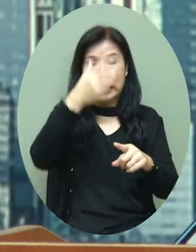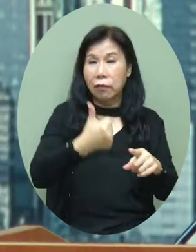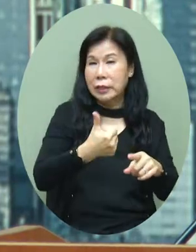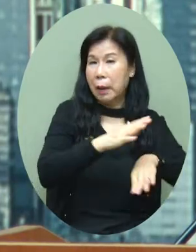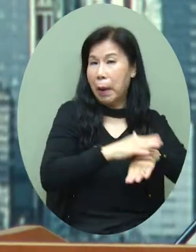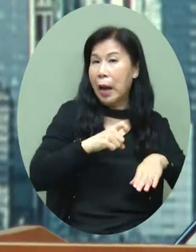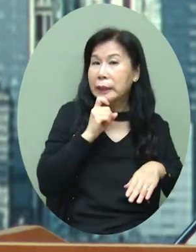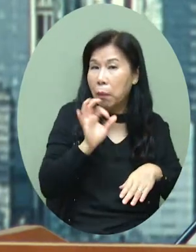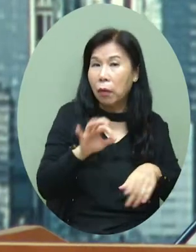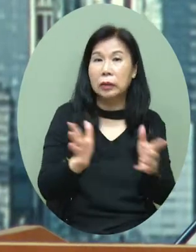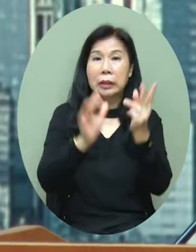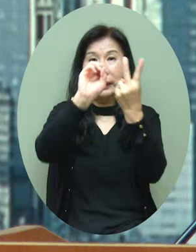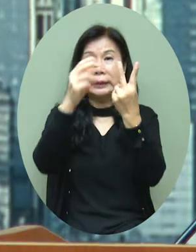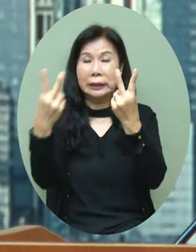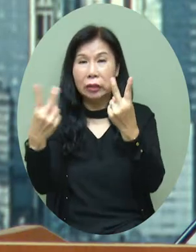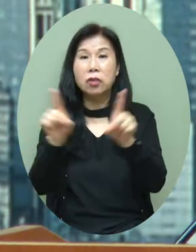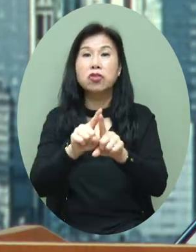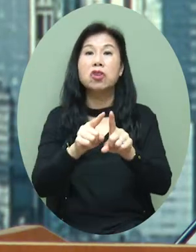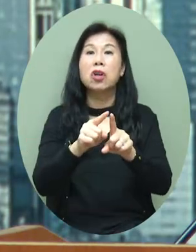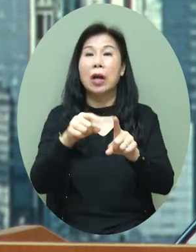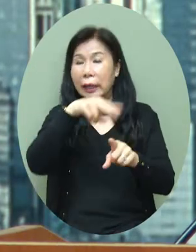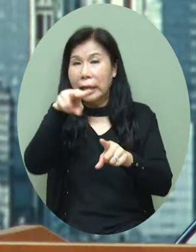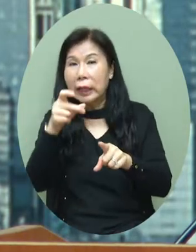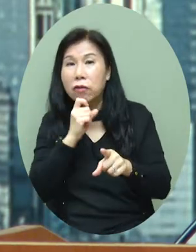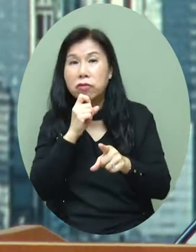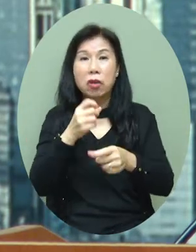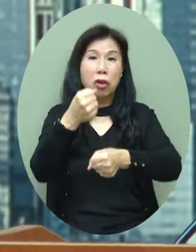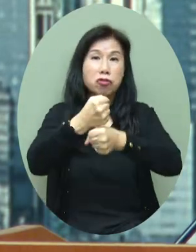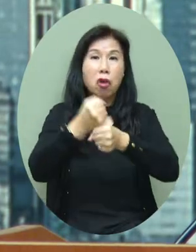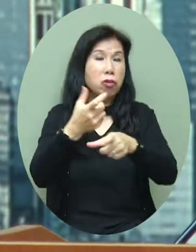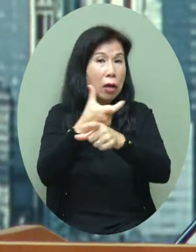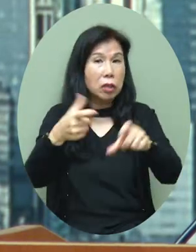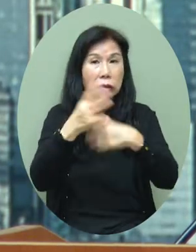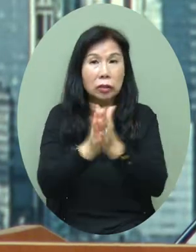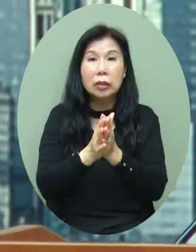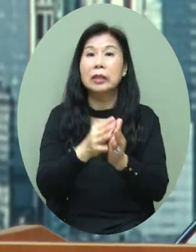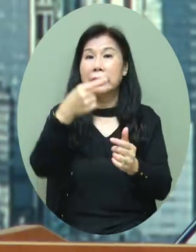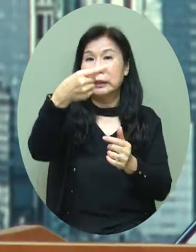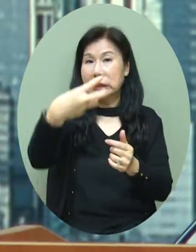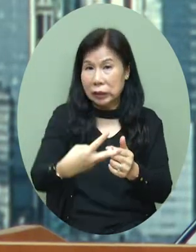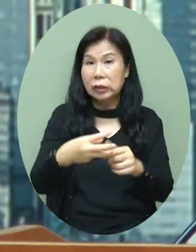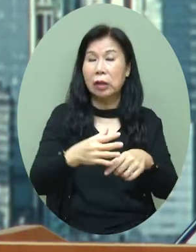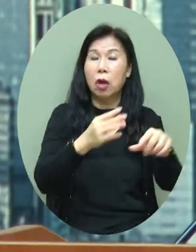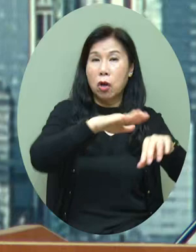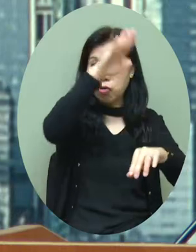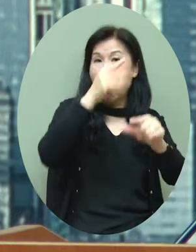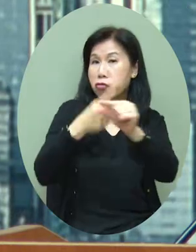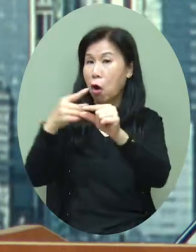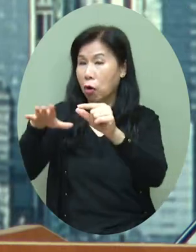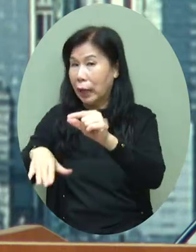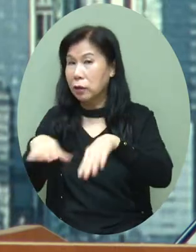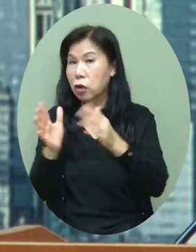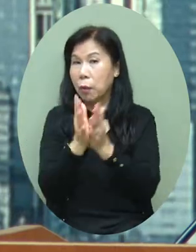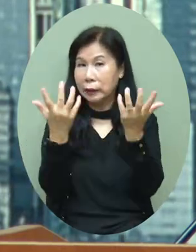況，2022年薪酬調整薪酬趨勢調查中3個薪金級別嘅薪酬趨勢淨指